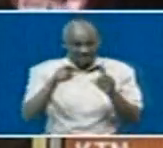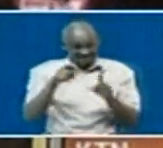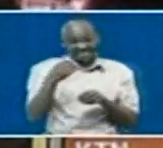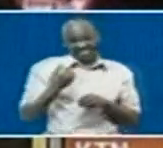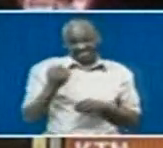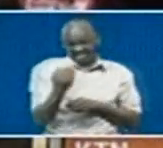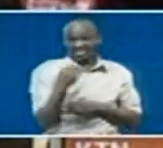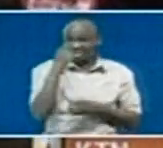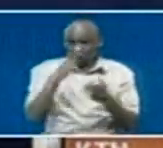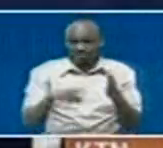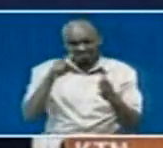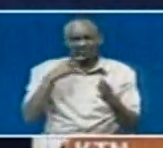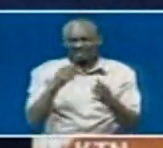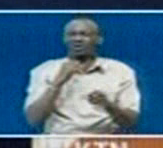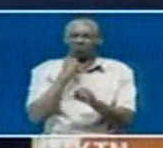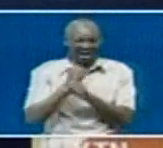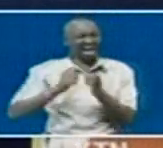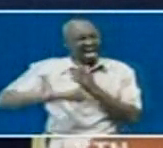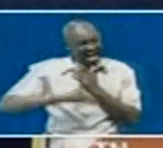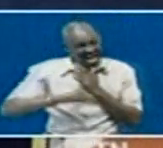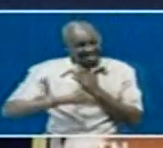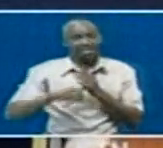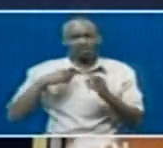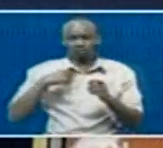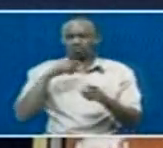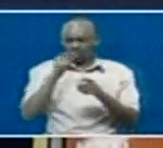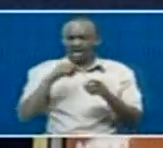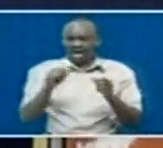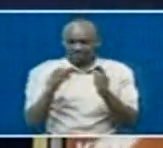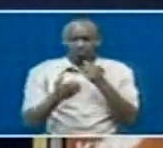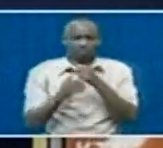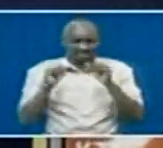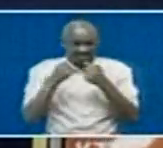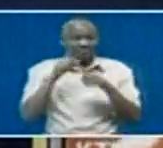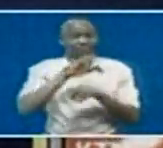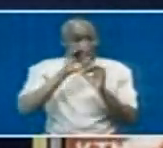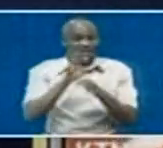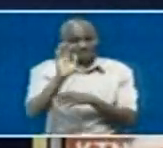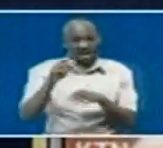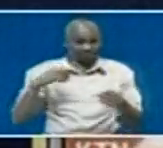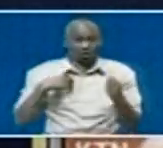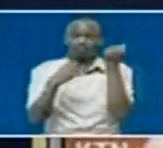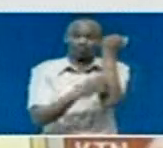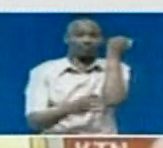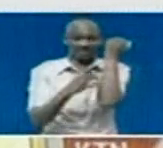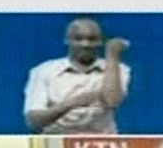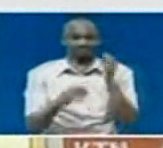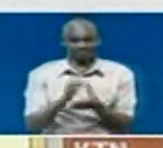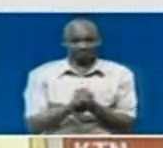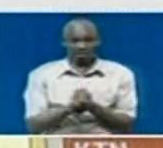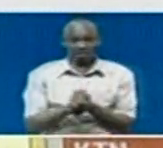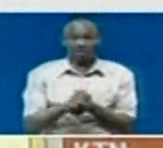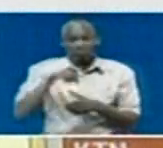Rukia ameahidi kujifunga kibobwe ili anaswe familia yake kutokana na linda hili la umaskini. Rukia,